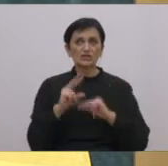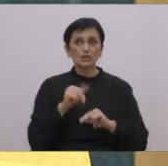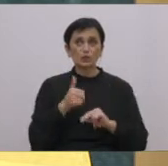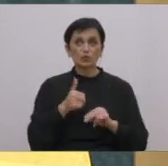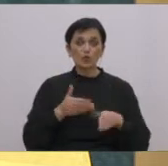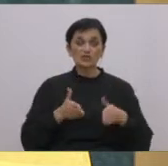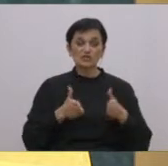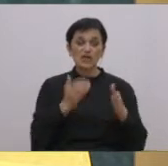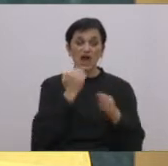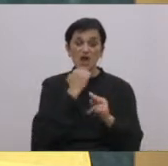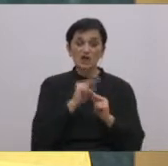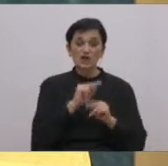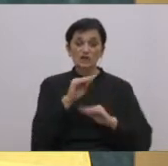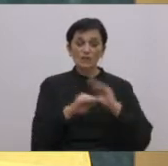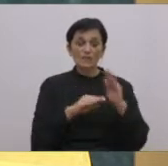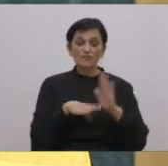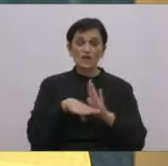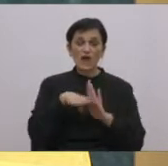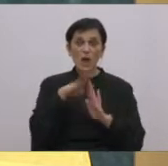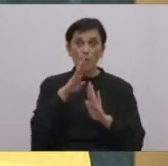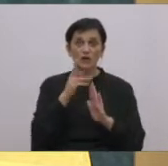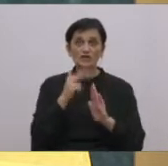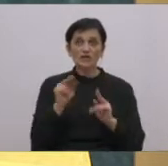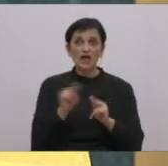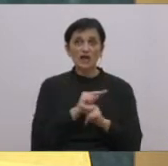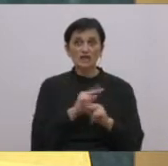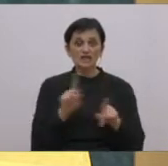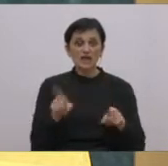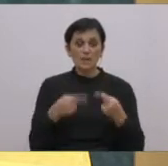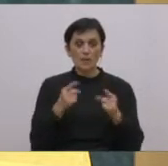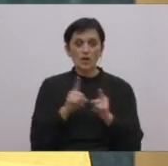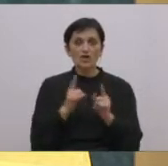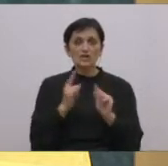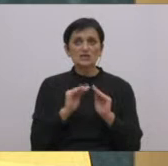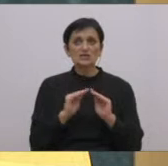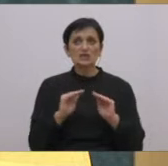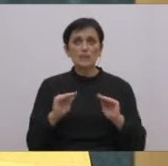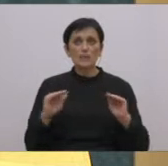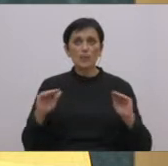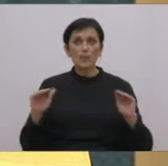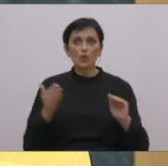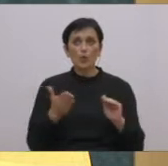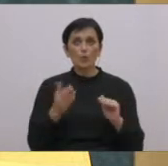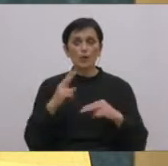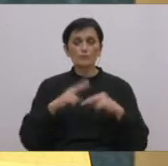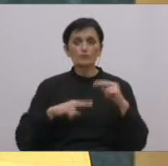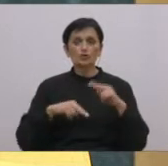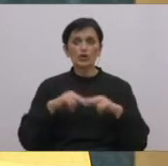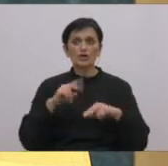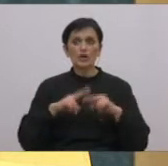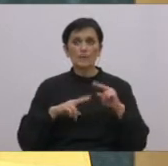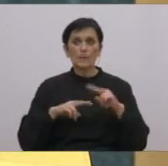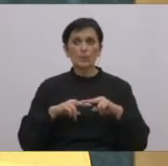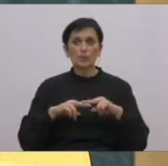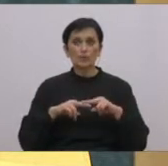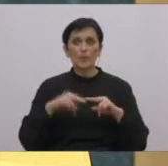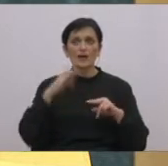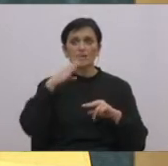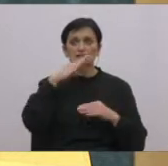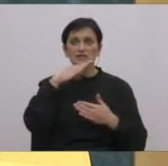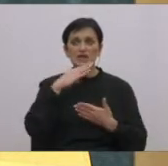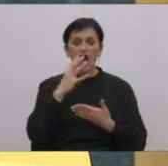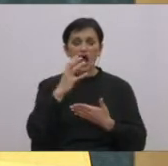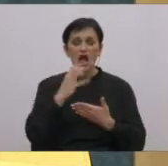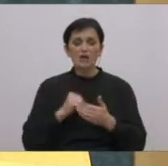საგზაო ინფრასტრუქტურის გაუმჯობესებას და რეაბილიტაციას, ასევე საბავშვო ბაღების მშენებლობას,